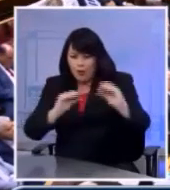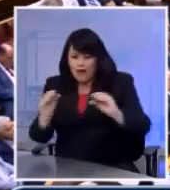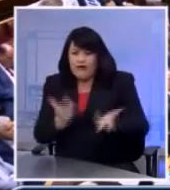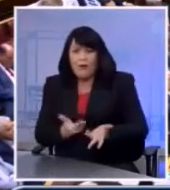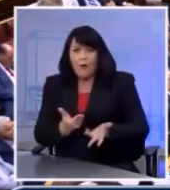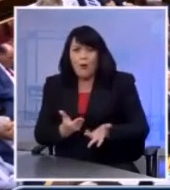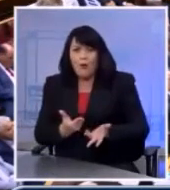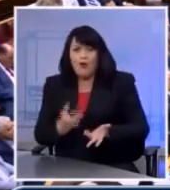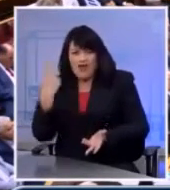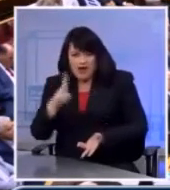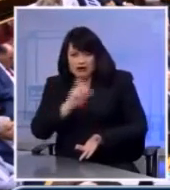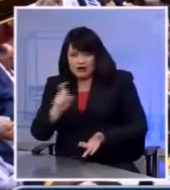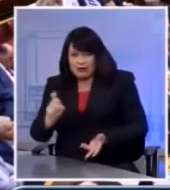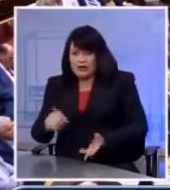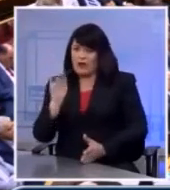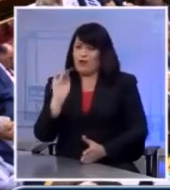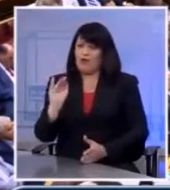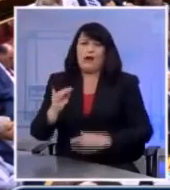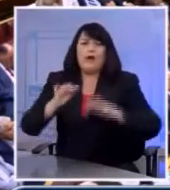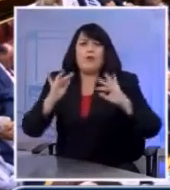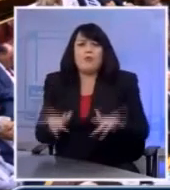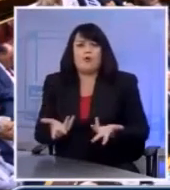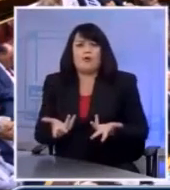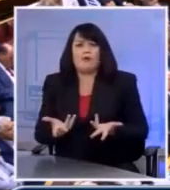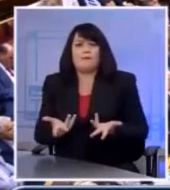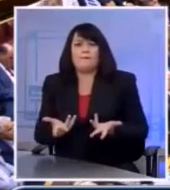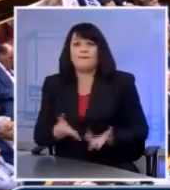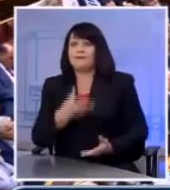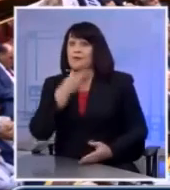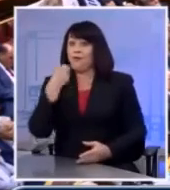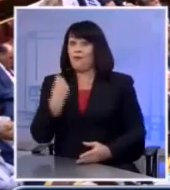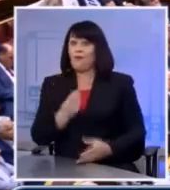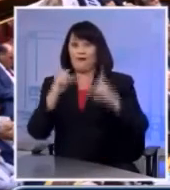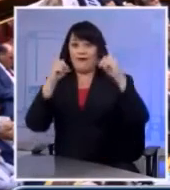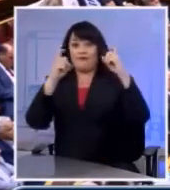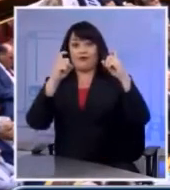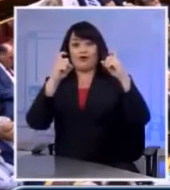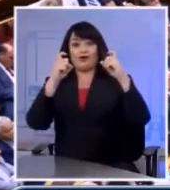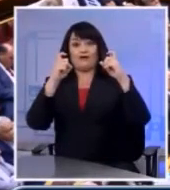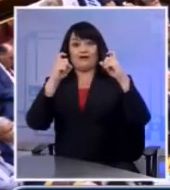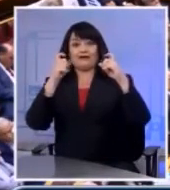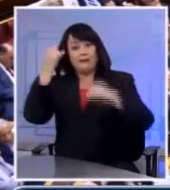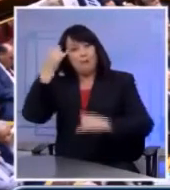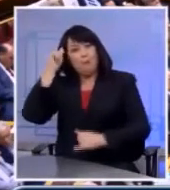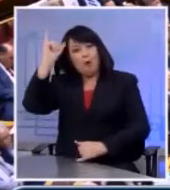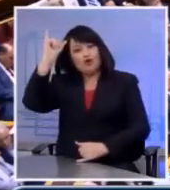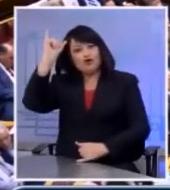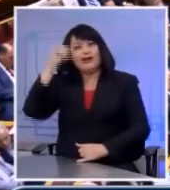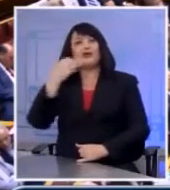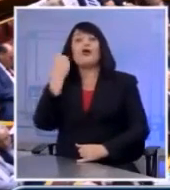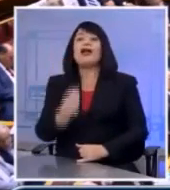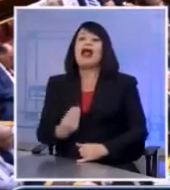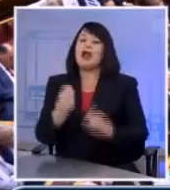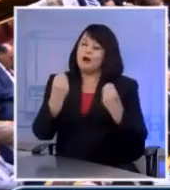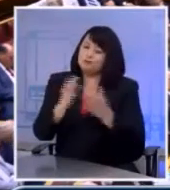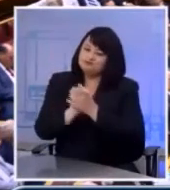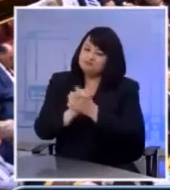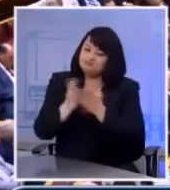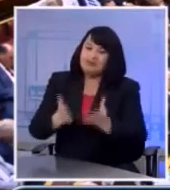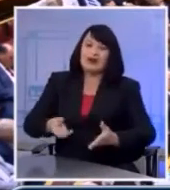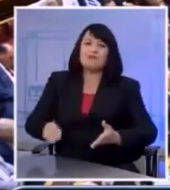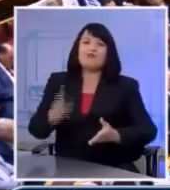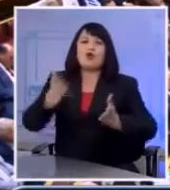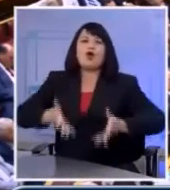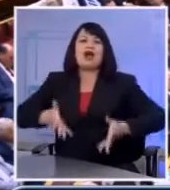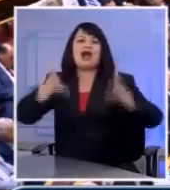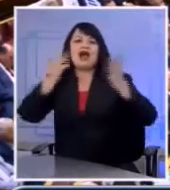σας ρωτώ ευθέως, κύριε Μητσοτάκη. Βγάλατε ωραίες φωτογραφίες που πήγατε στο Μοσχάτο. Και καλωρίζηκατε καιρούς στη γραφεία. Αυτή είναι η